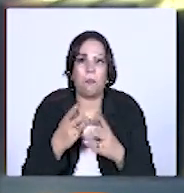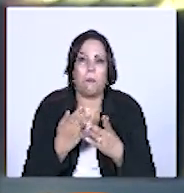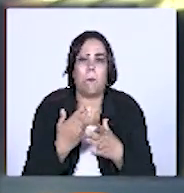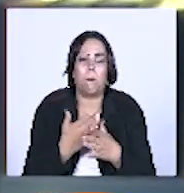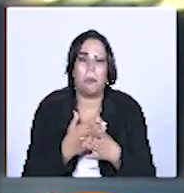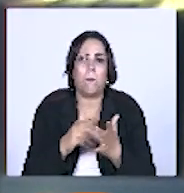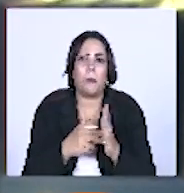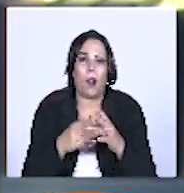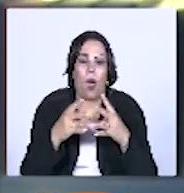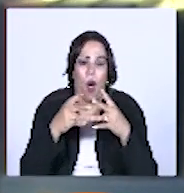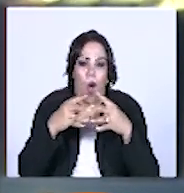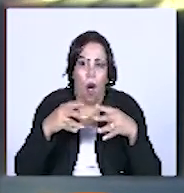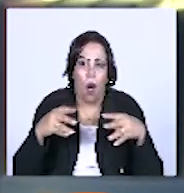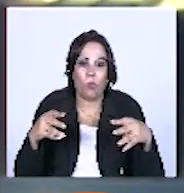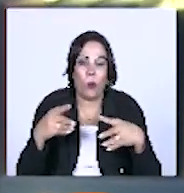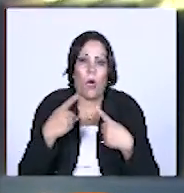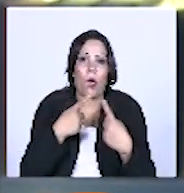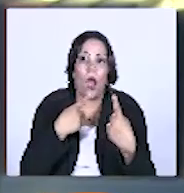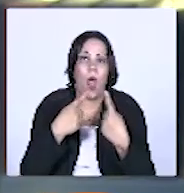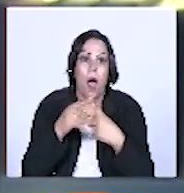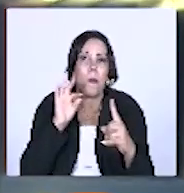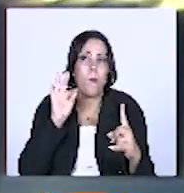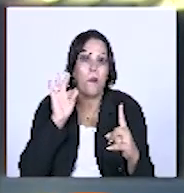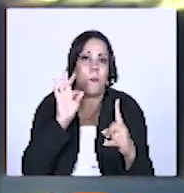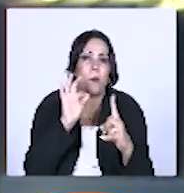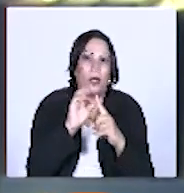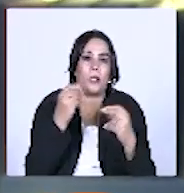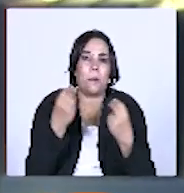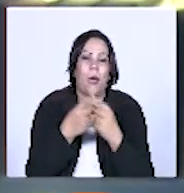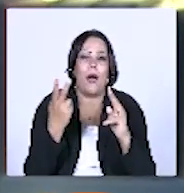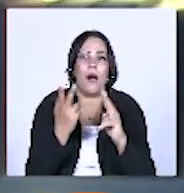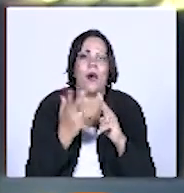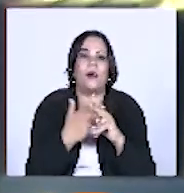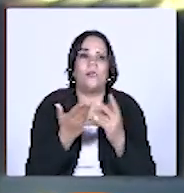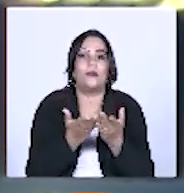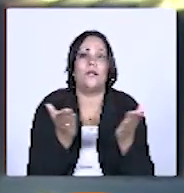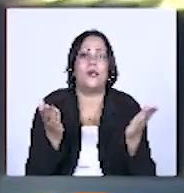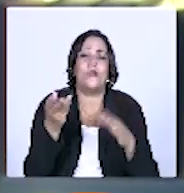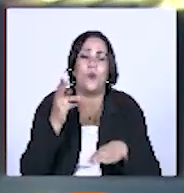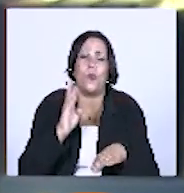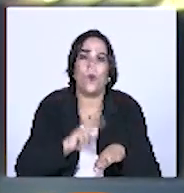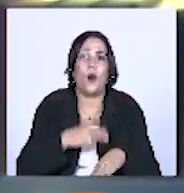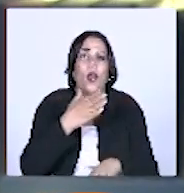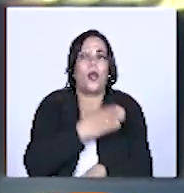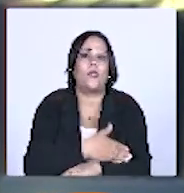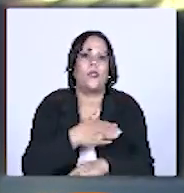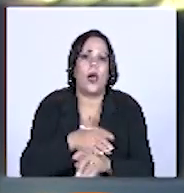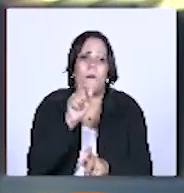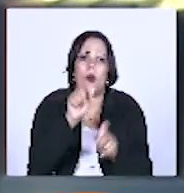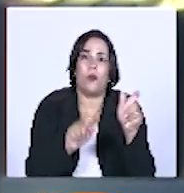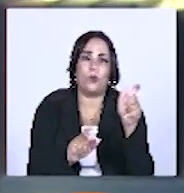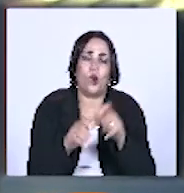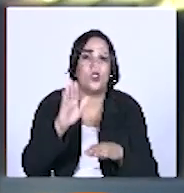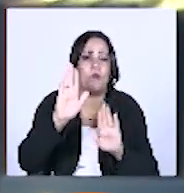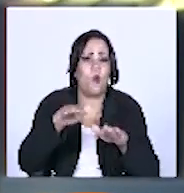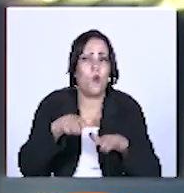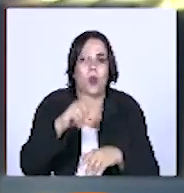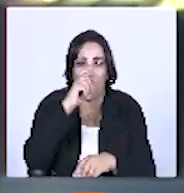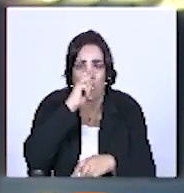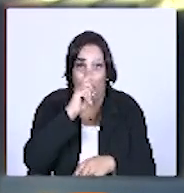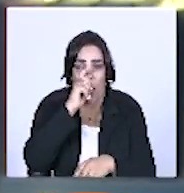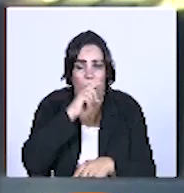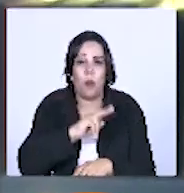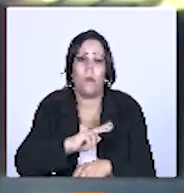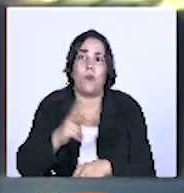خط الحوار المباشر مع المواطنين وهموم المواطن في القريه تختلف